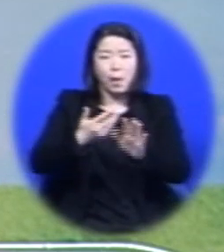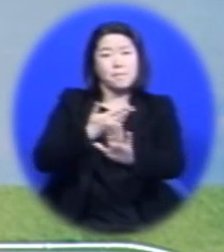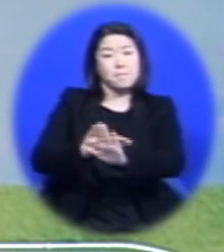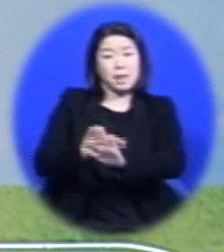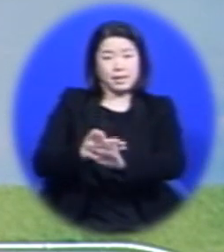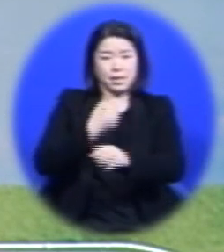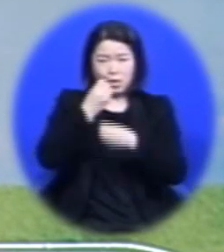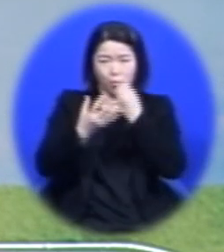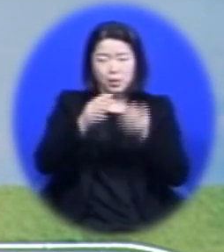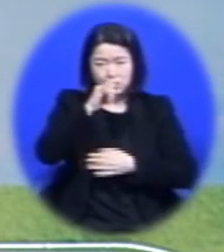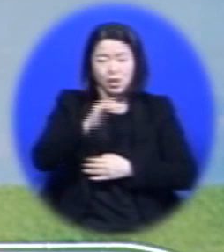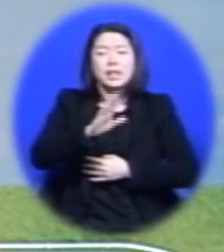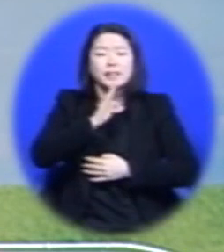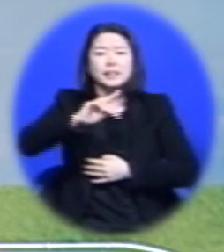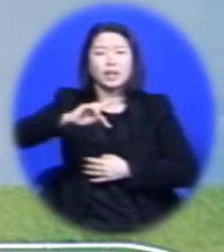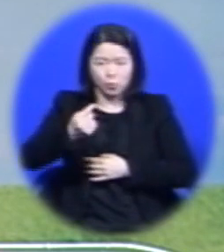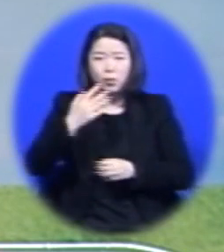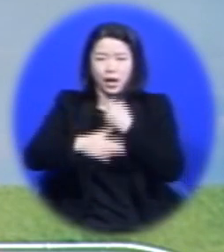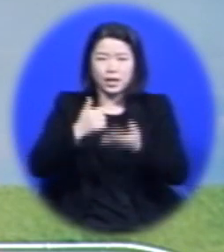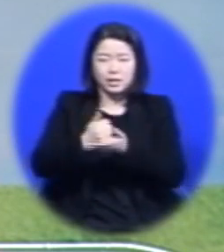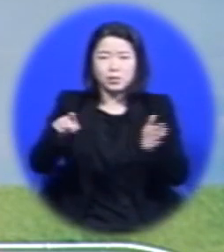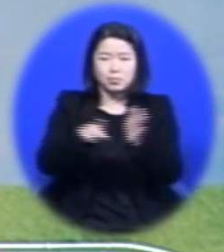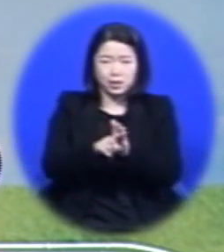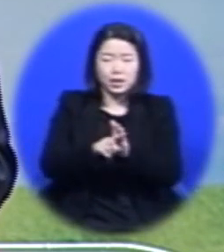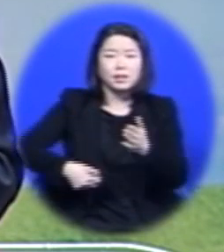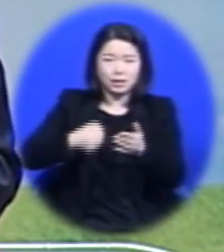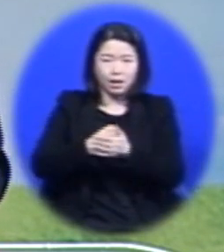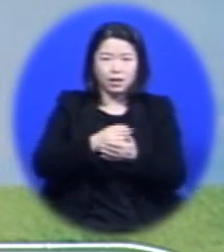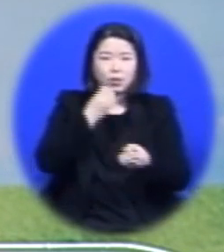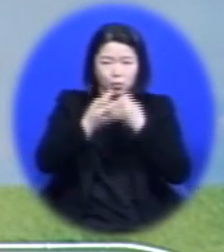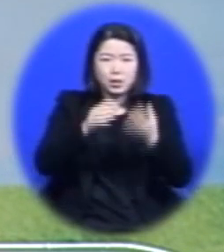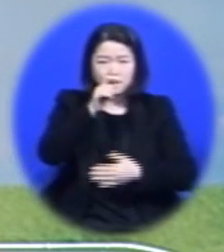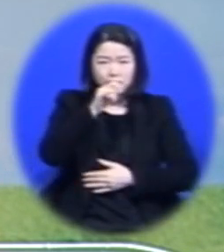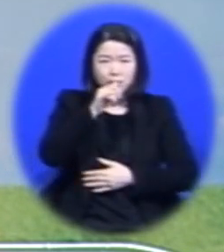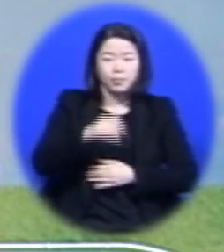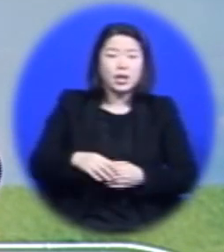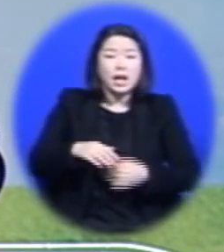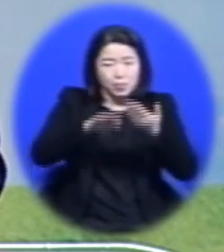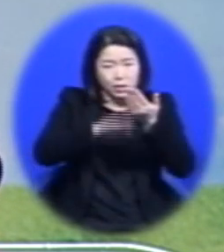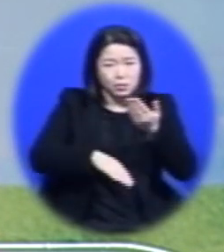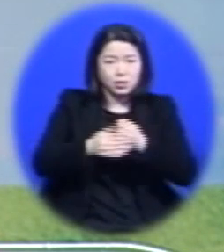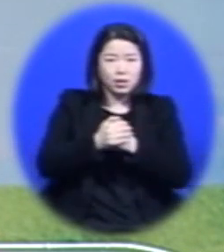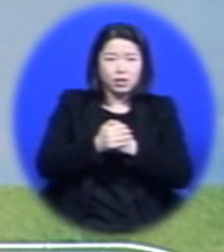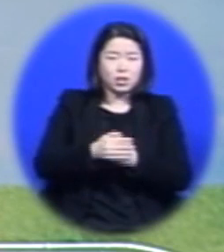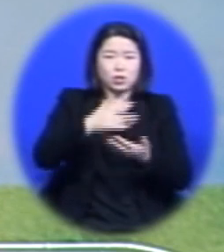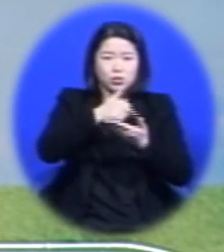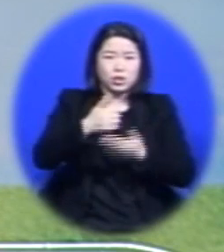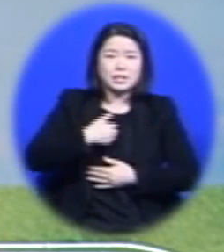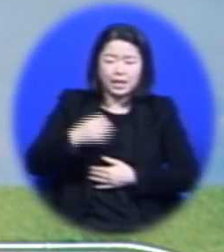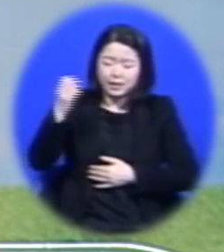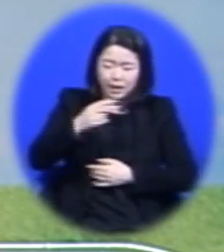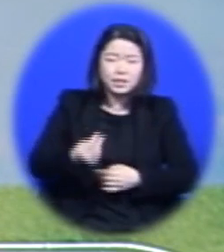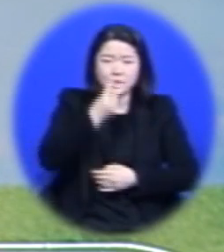합니다 그래도 자기는 하나님을 믿겠다는 거죠 20절에 하반 절에서 주님께서는 나를 다시 살려 주시며